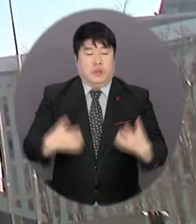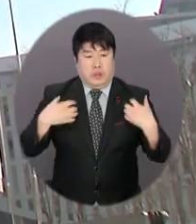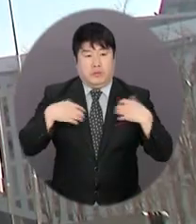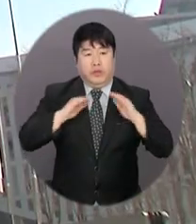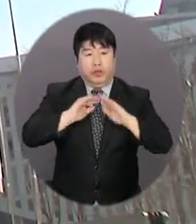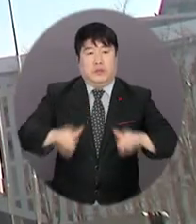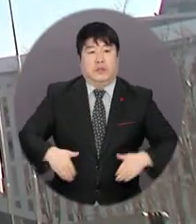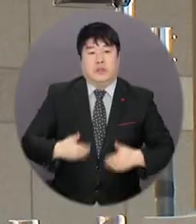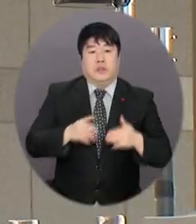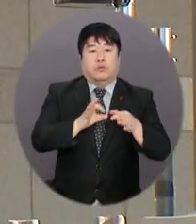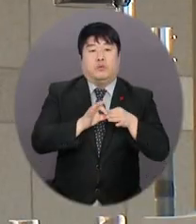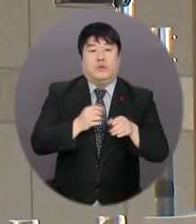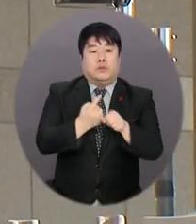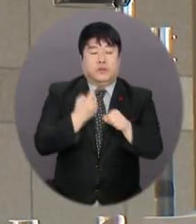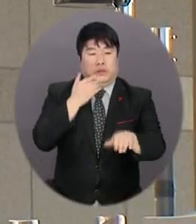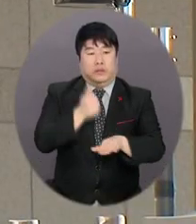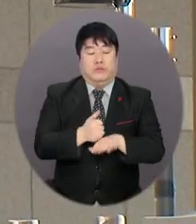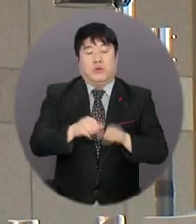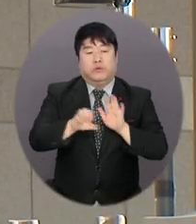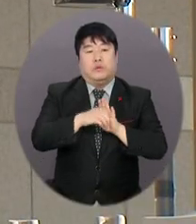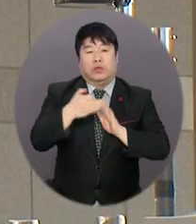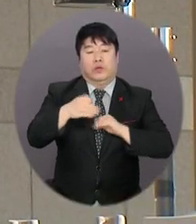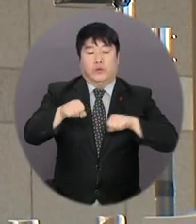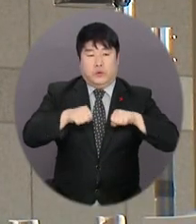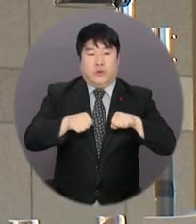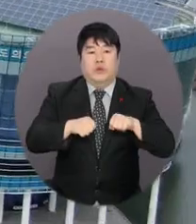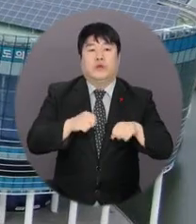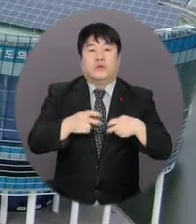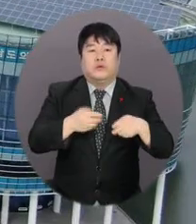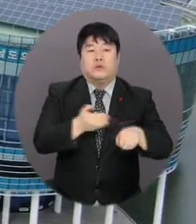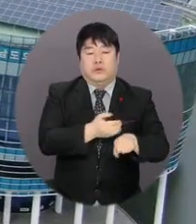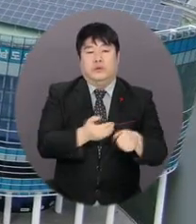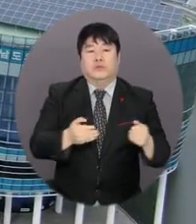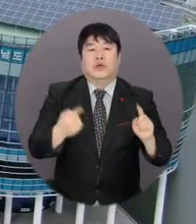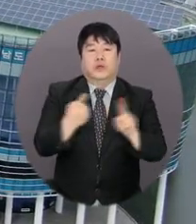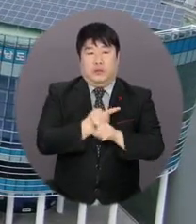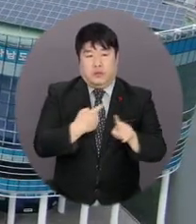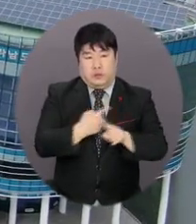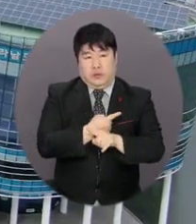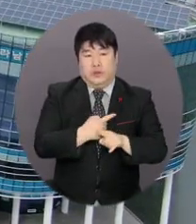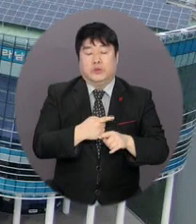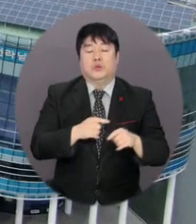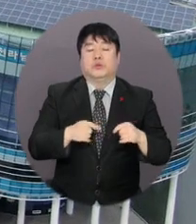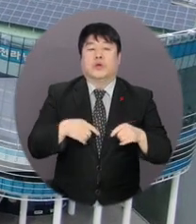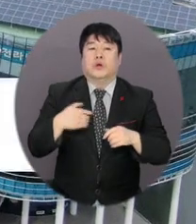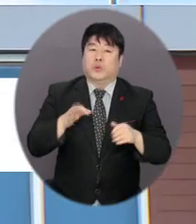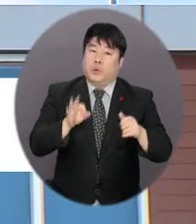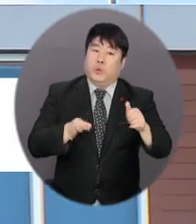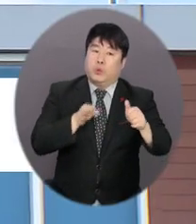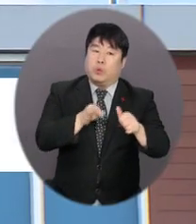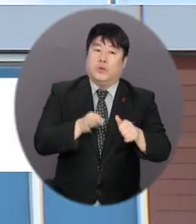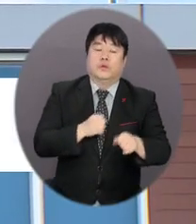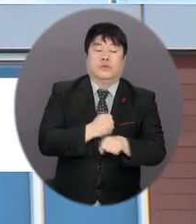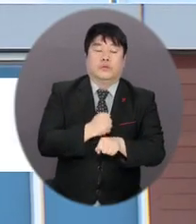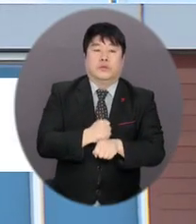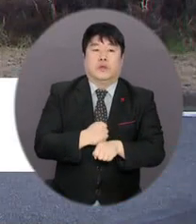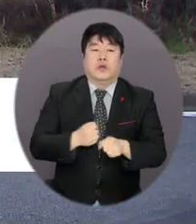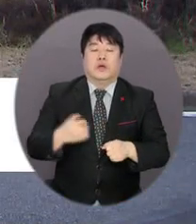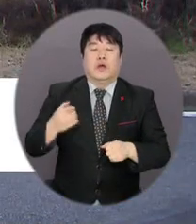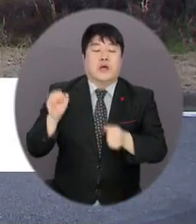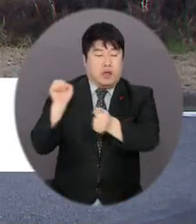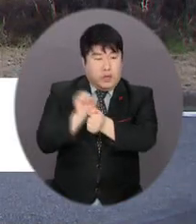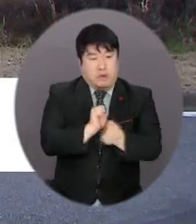정부는 전라남도를 통해 지난해 말 코로나19 대응 의료인력 교육 상담 치유 지원 사업비를 교부했습니다. 감염병